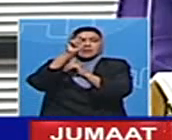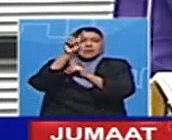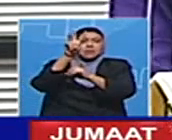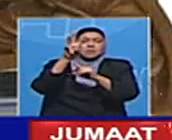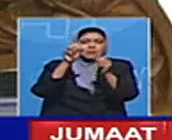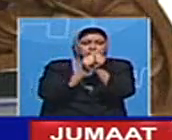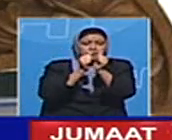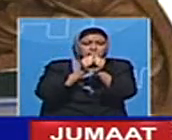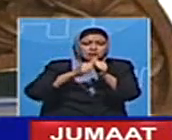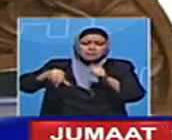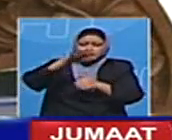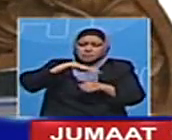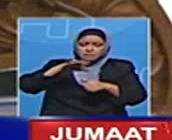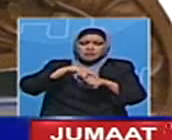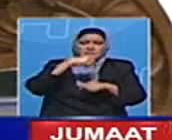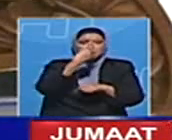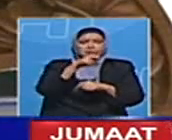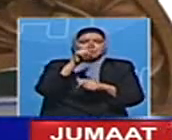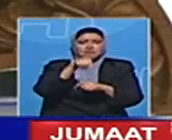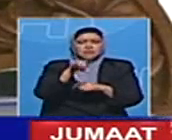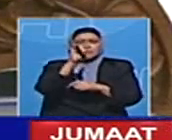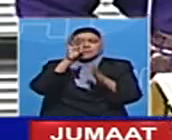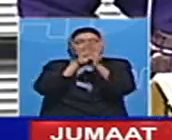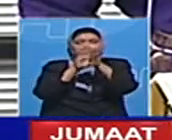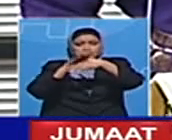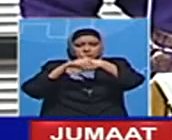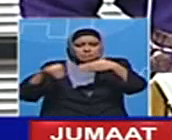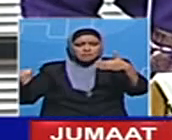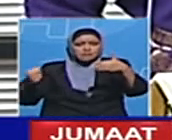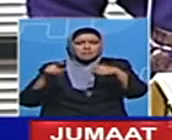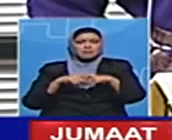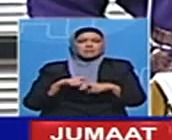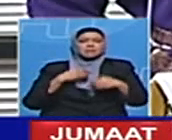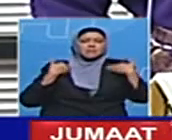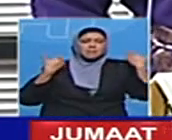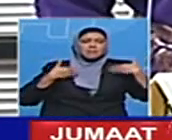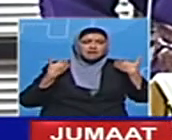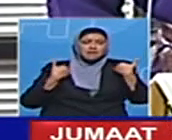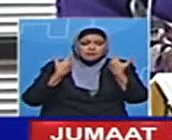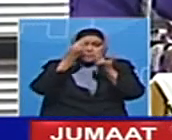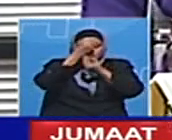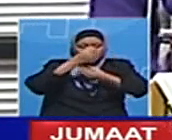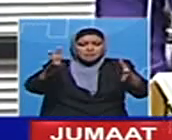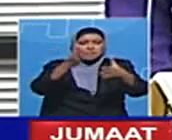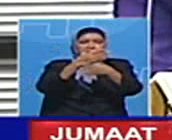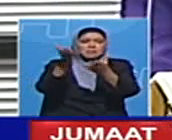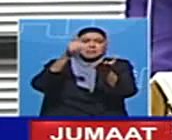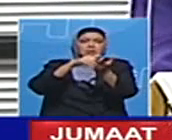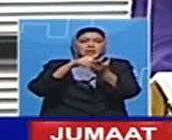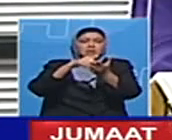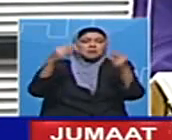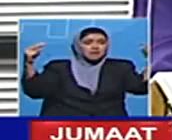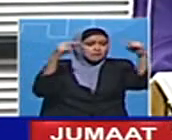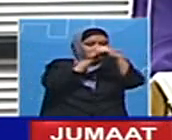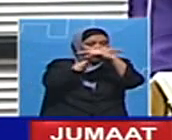kos r.8 bilion sukacita saya berkongsi sekali lagi lebuh Raya pen Borneo